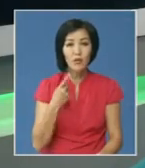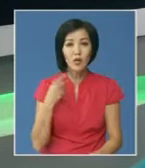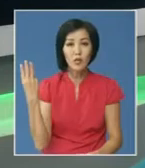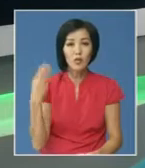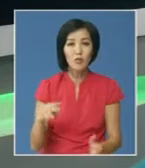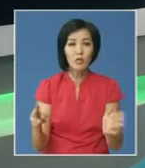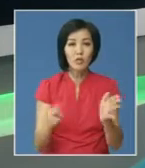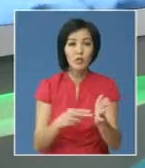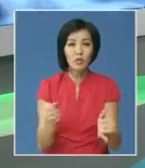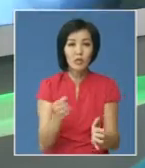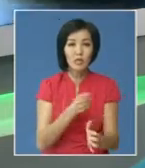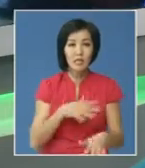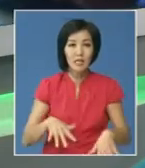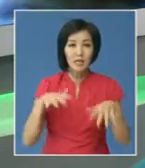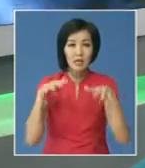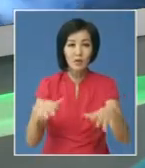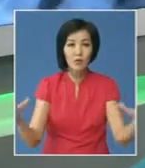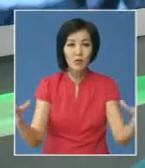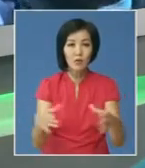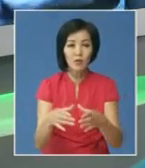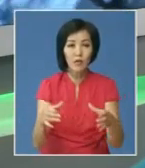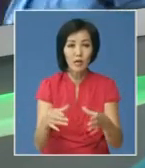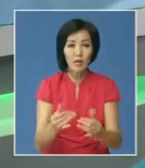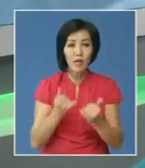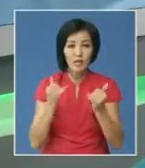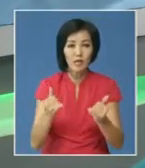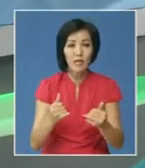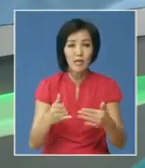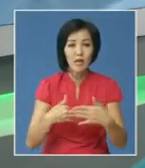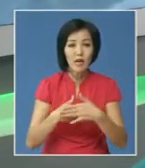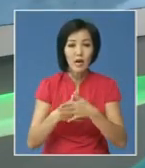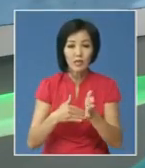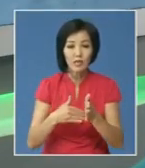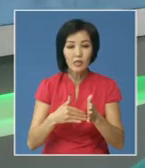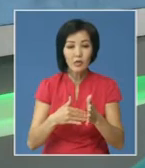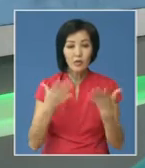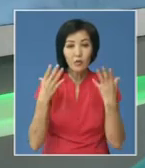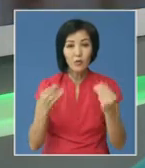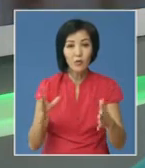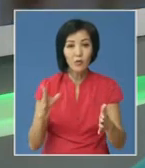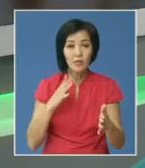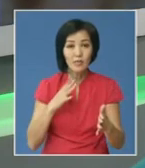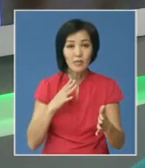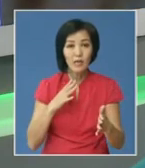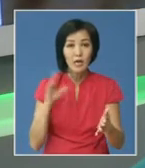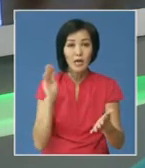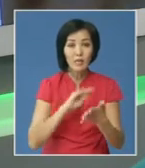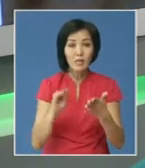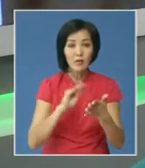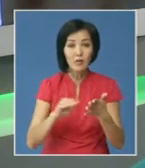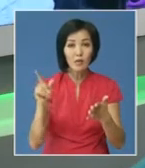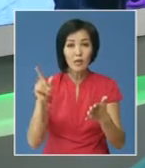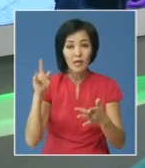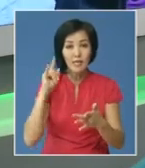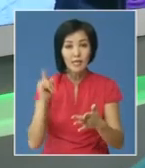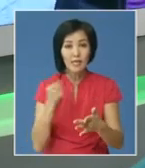Талдықорғандағы 37-ші десанттық шабуылдаушы бригадасы бақ өкілдеріне арналған ашық есік күнін өткізді. Шарада тілшілер қауымына Қазақстан армиясының